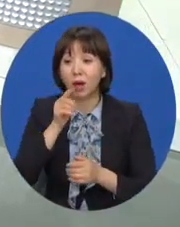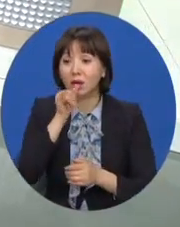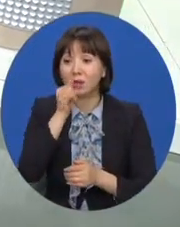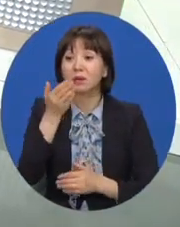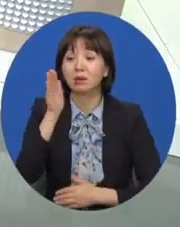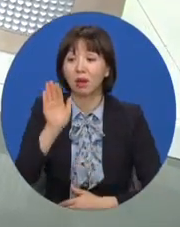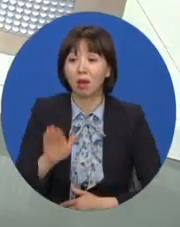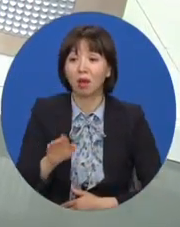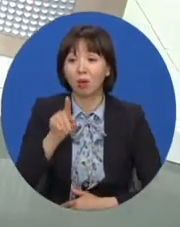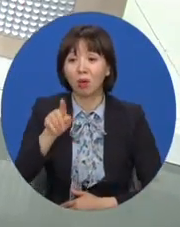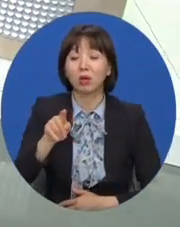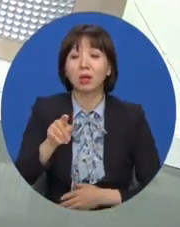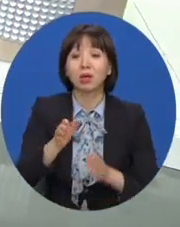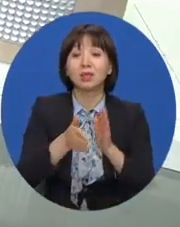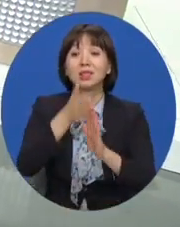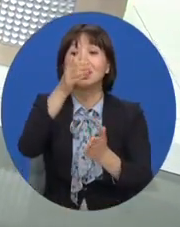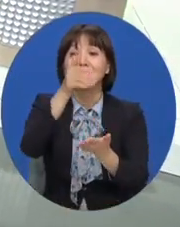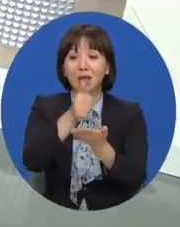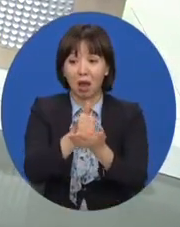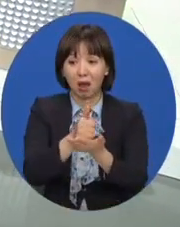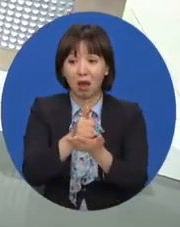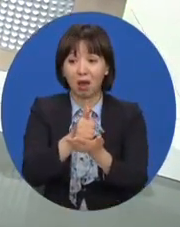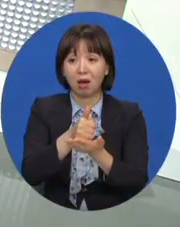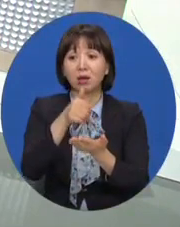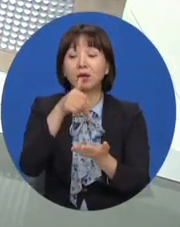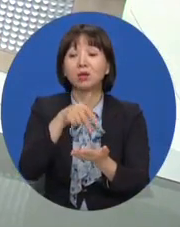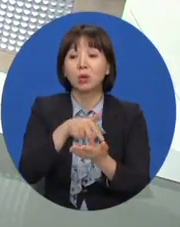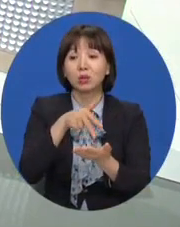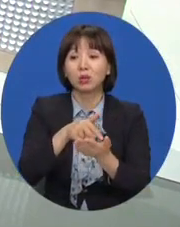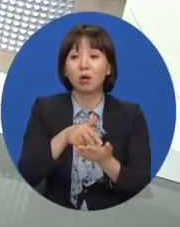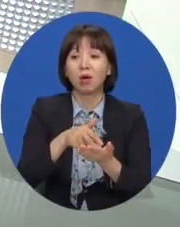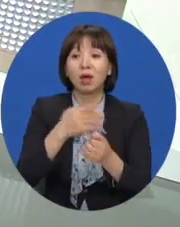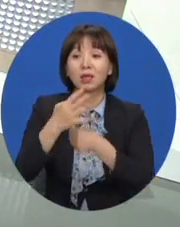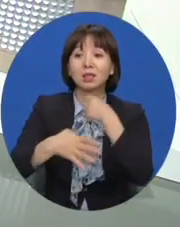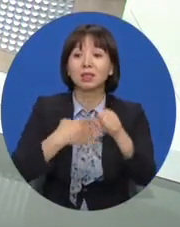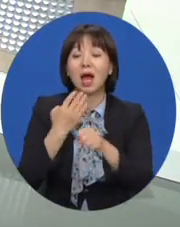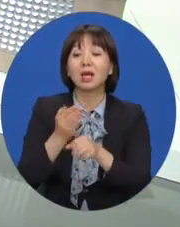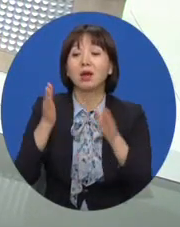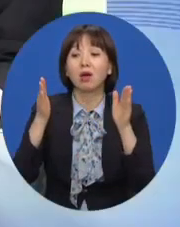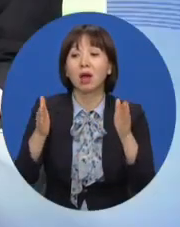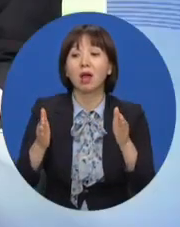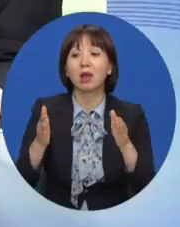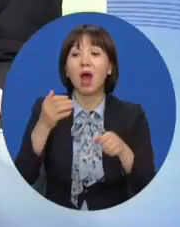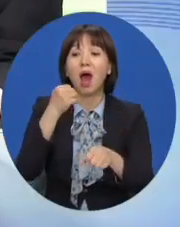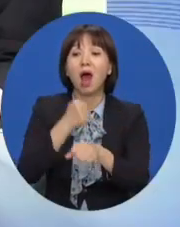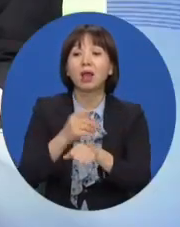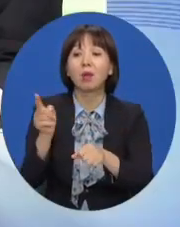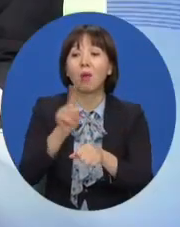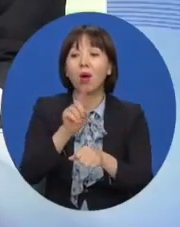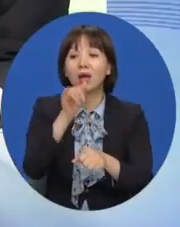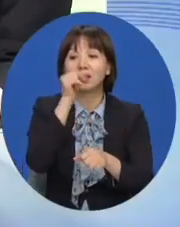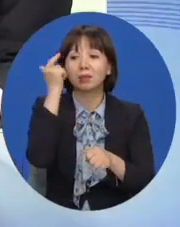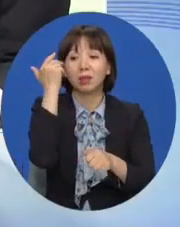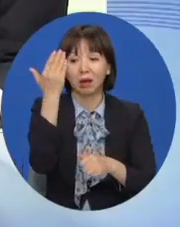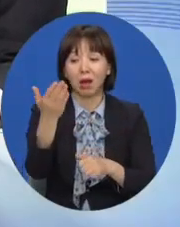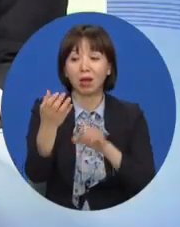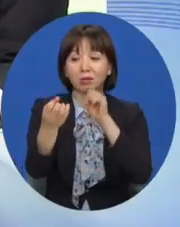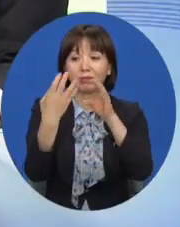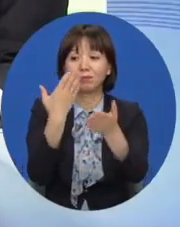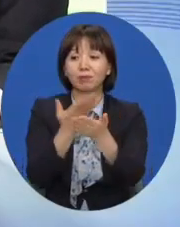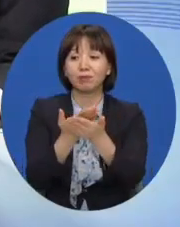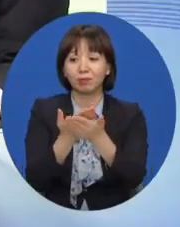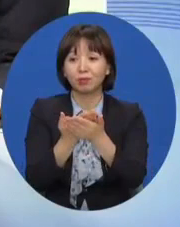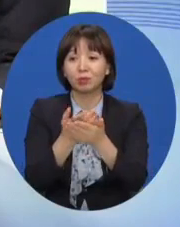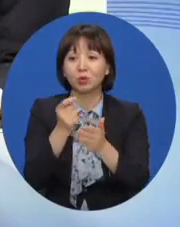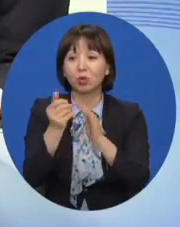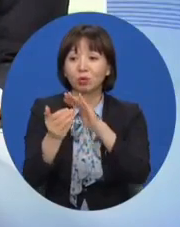대해서 시장으로서 한번 임기 내에 4년 동안 무엇을 해냈습니까? 무엇을 살았다고 생각하십니까? 한번 말씀해 보시죠. 조금